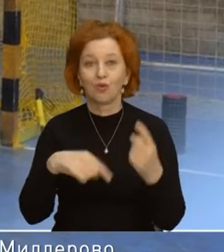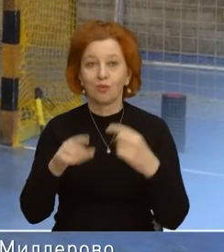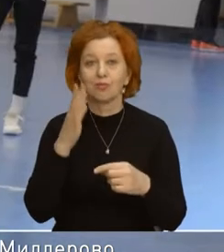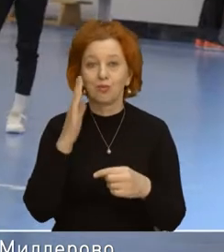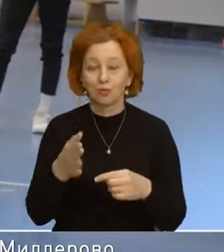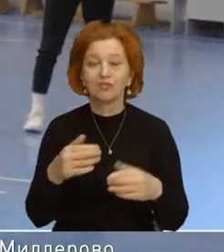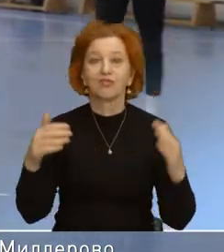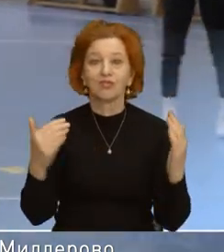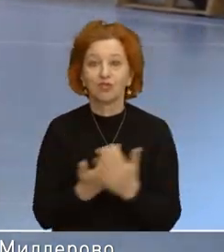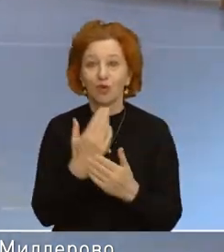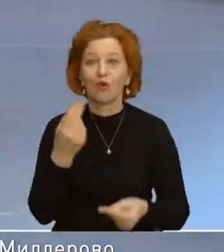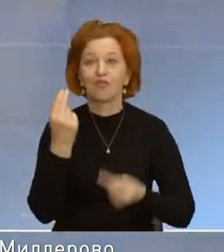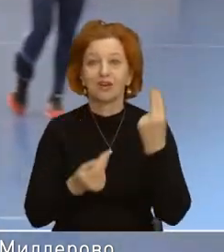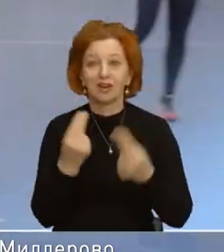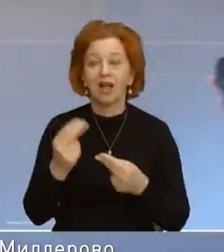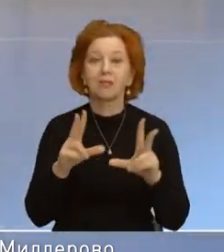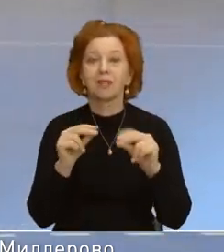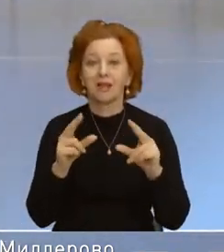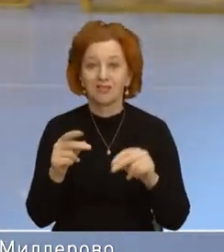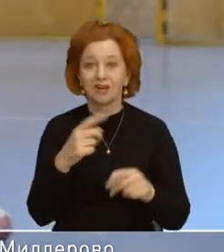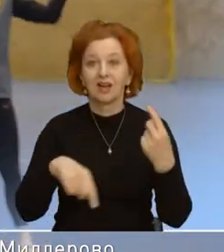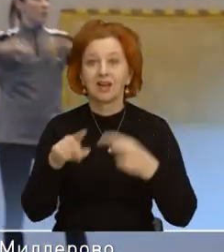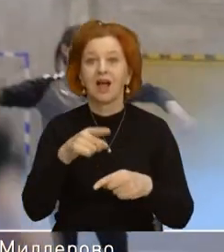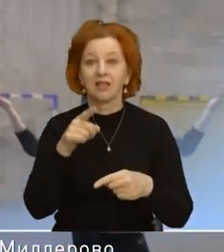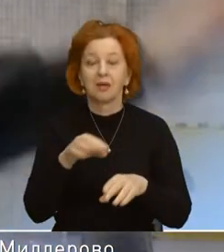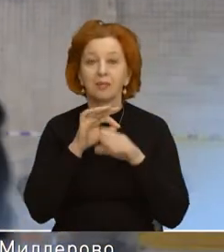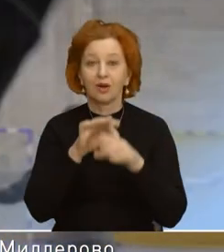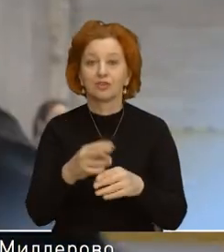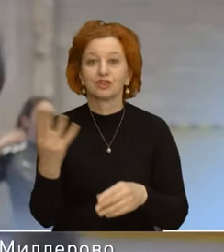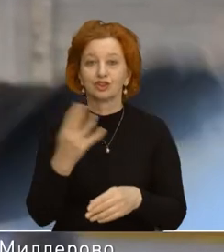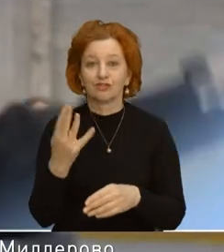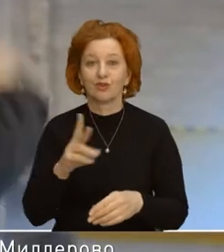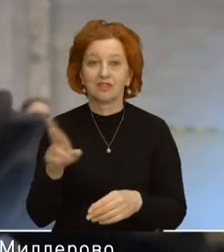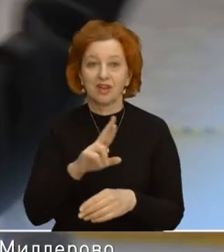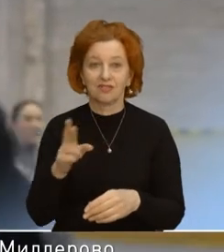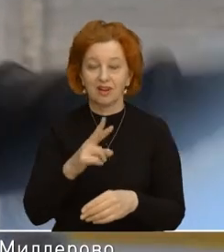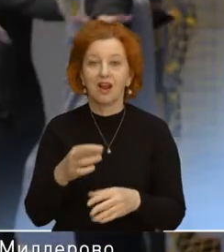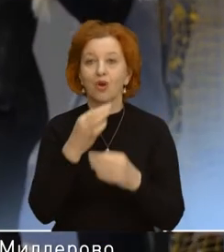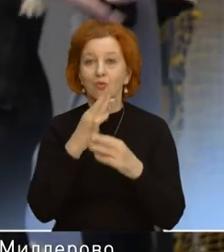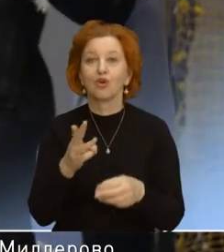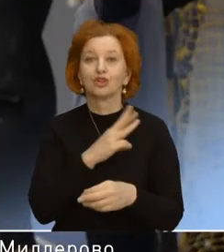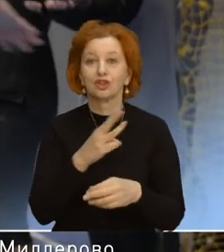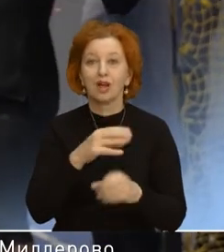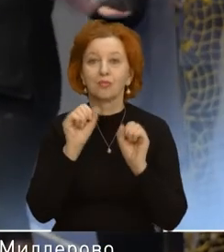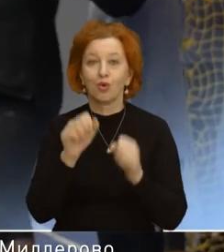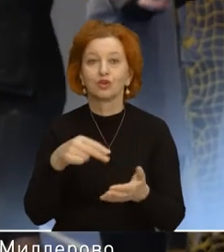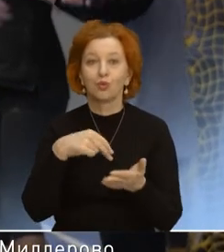будет вновь организована благотворительная акция «Мешкопад». Она пройдет 4 января. Любой желающий сможет